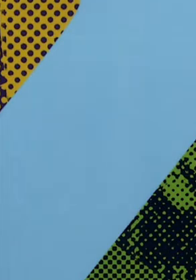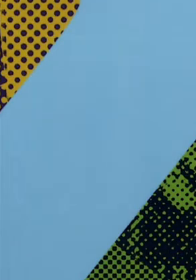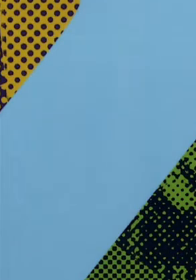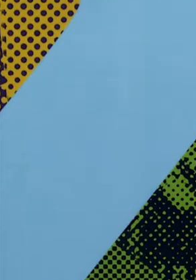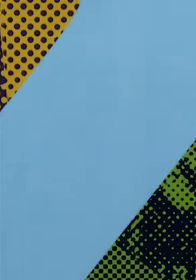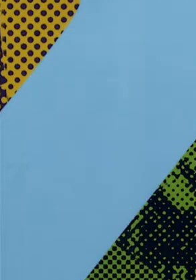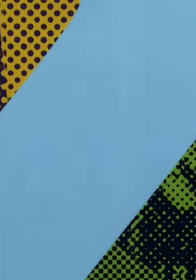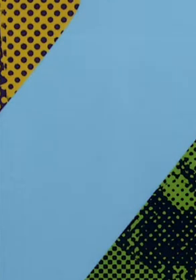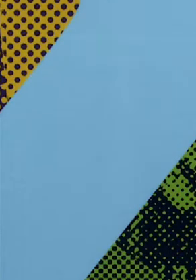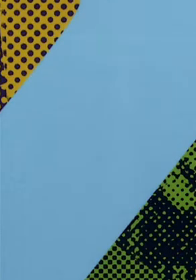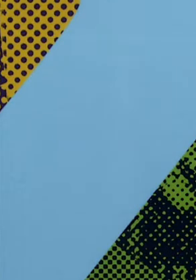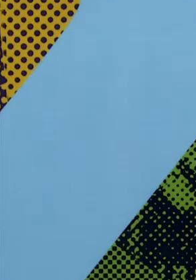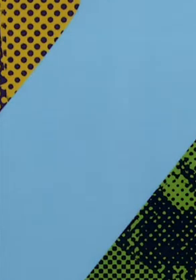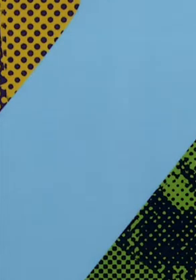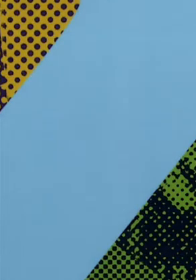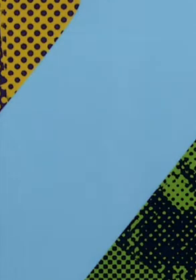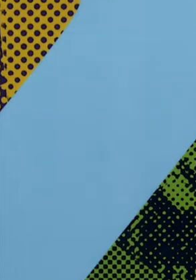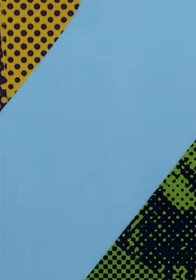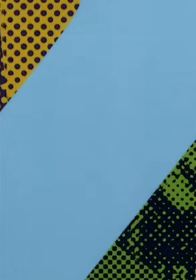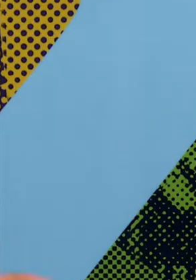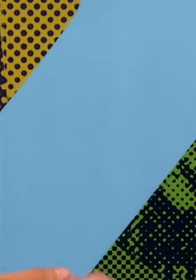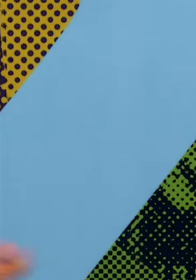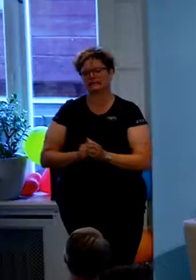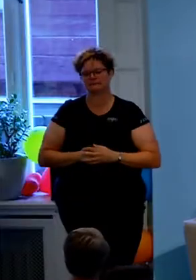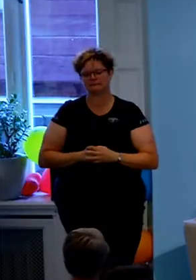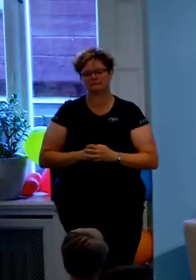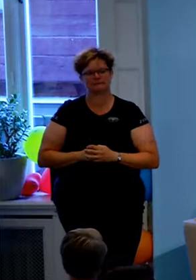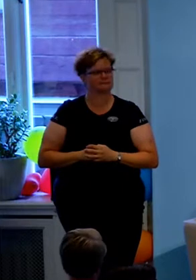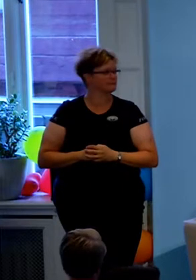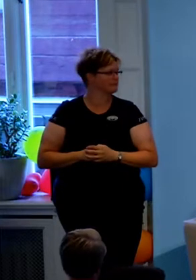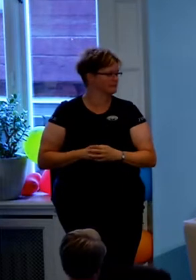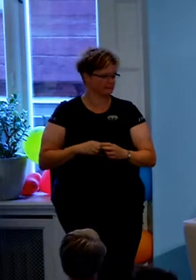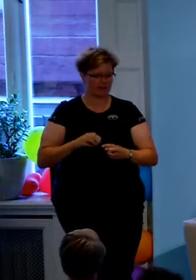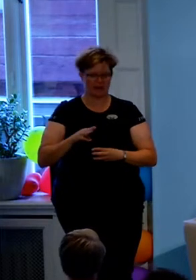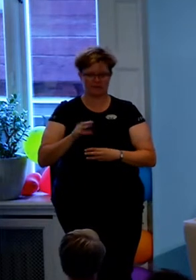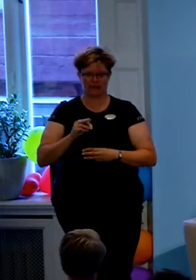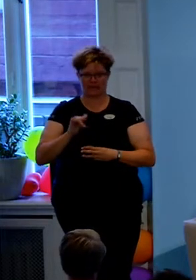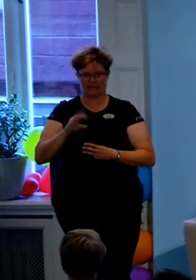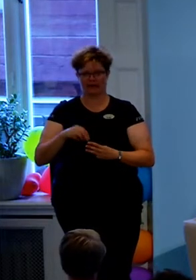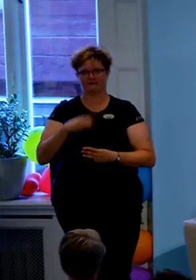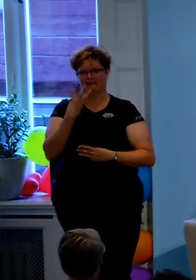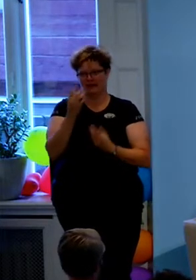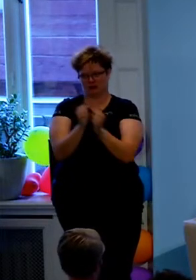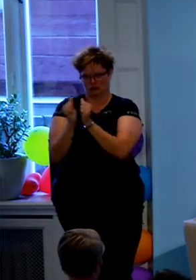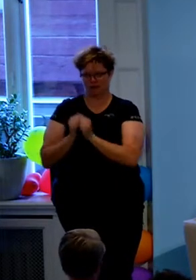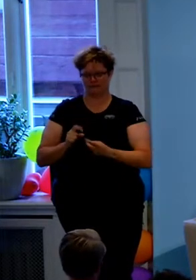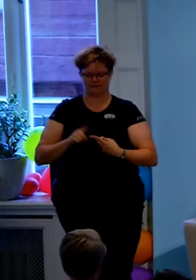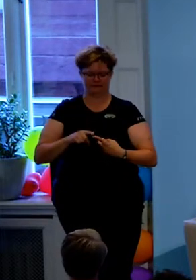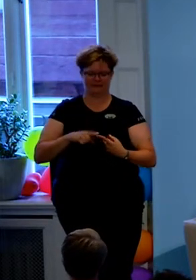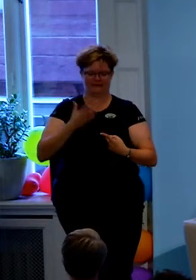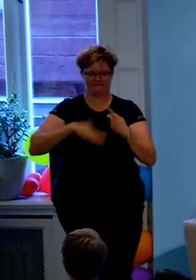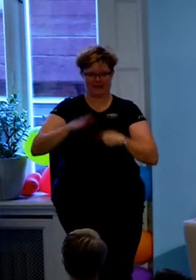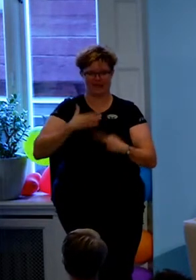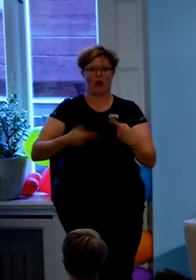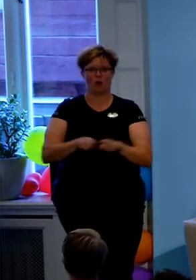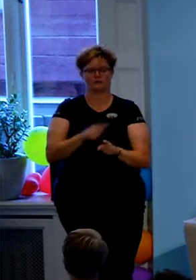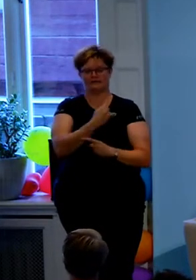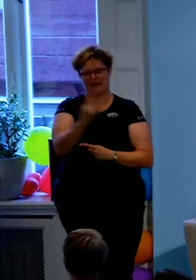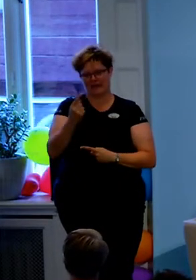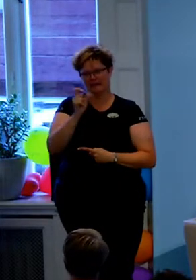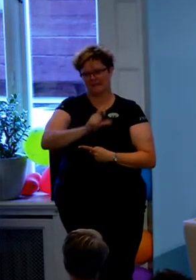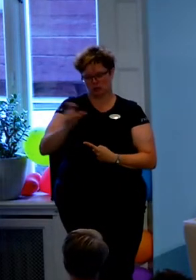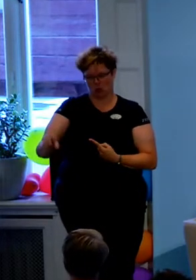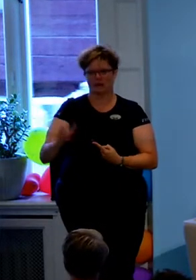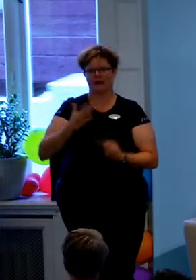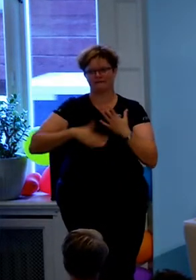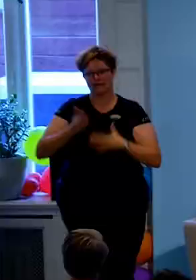Utan mer att bygga samhället på ett annat sätt. Jag tror. Tre saker skulle jag vilja säga. Jag tror det här viljan hos varje individ. Alltså viljan